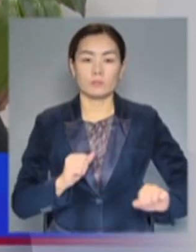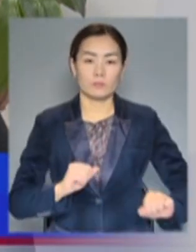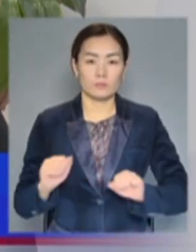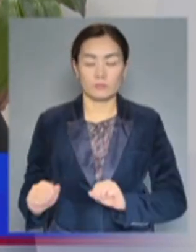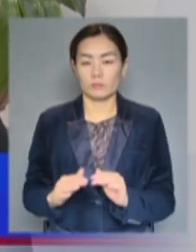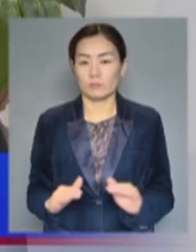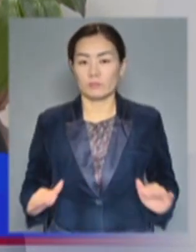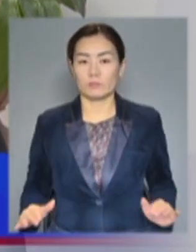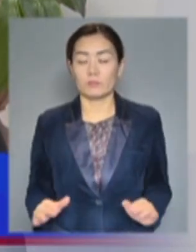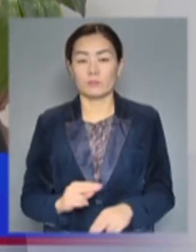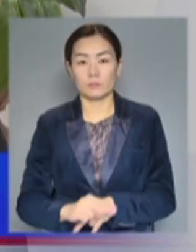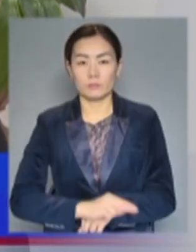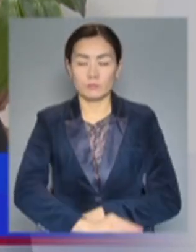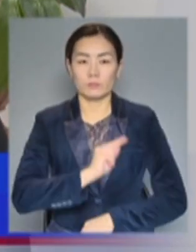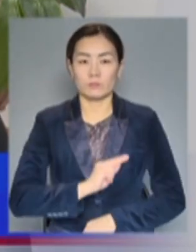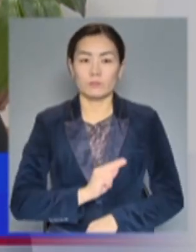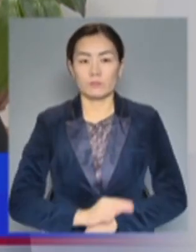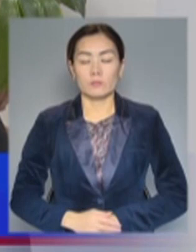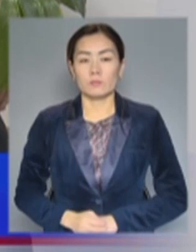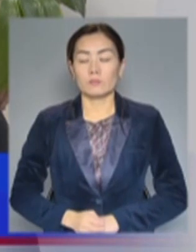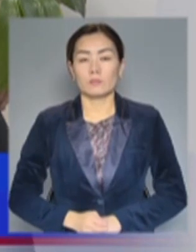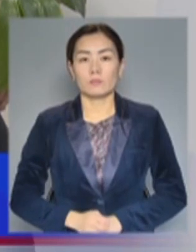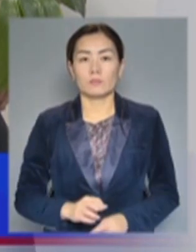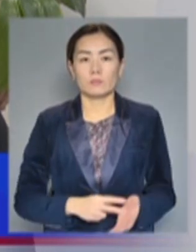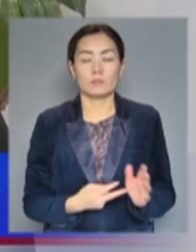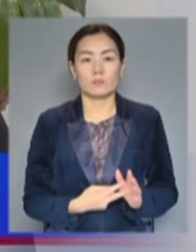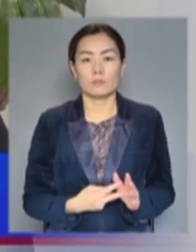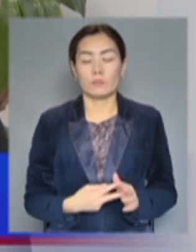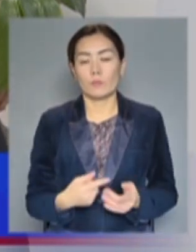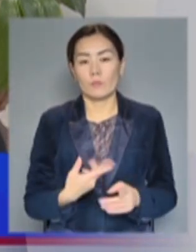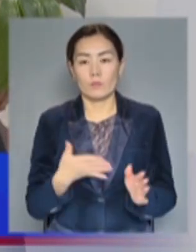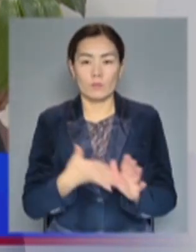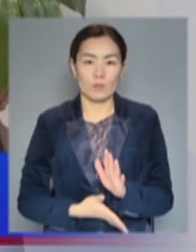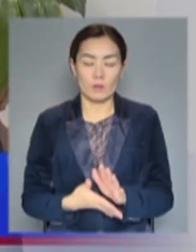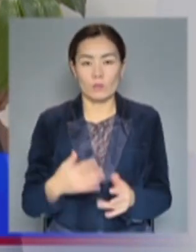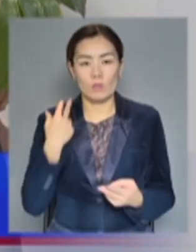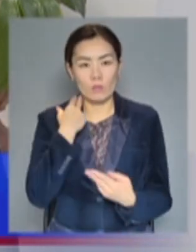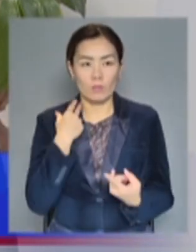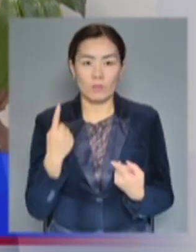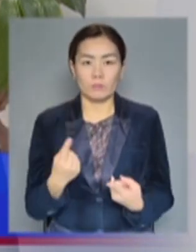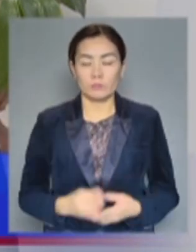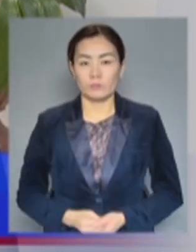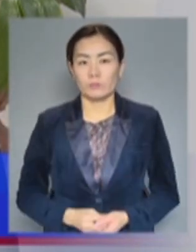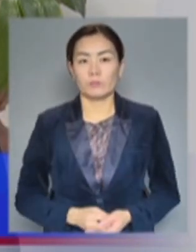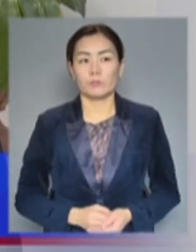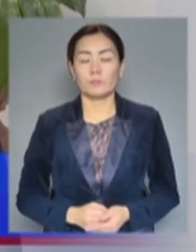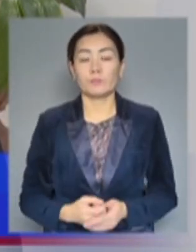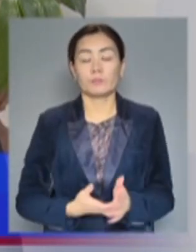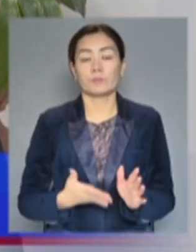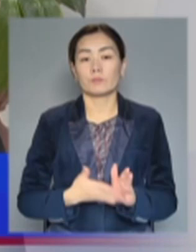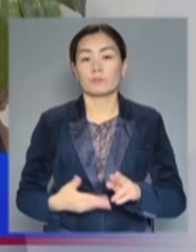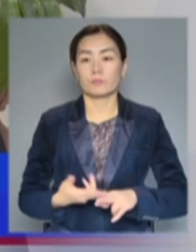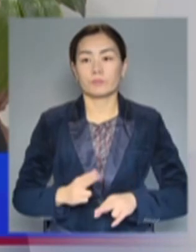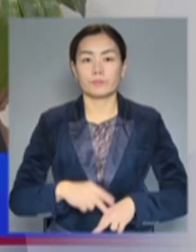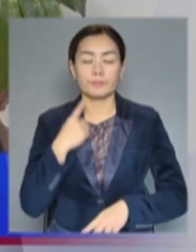де бала шағаларды үйрету, өткені стратегия бойынша кіріс минус шығын қарызға өмір сүреткенбіз.